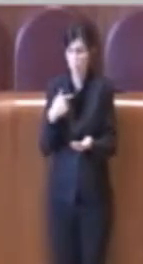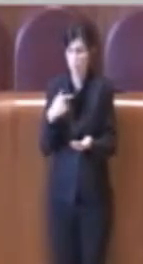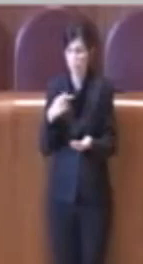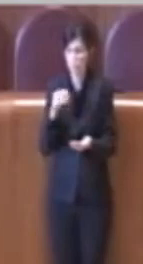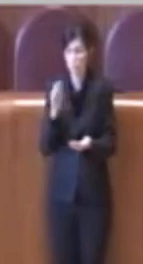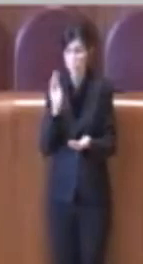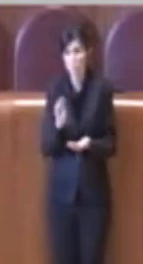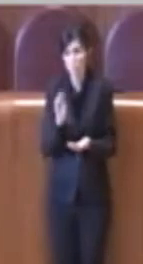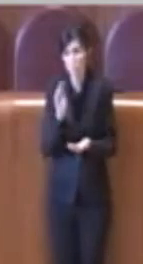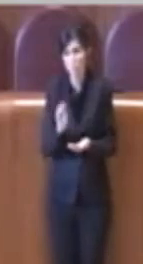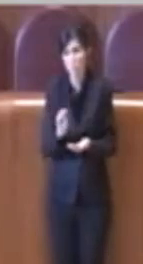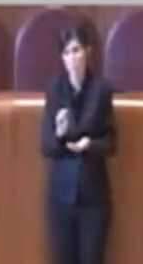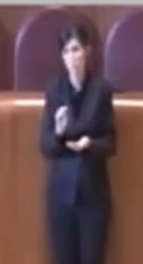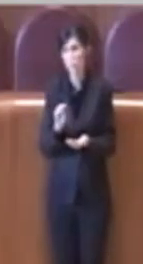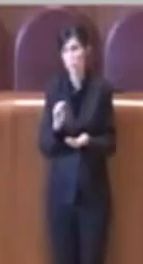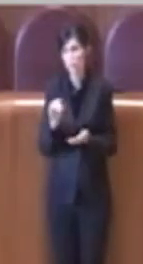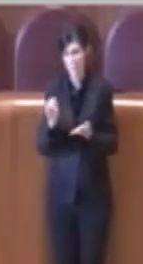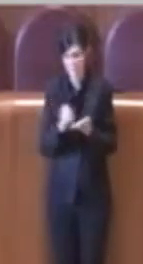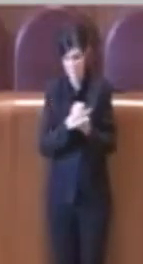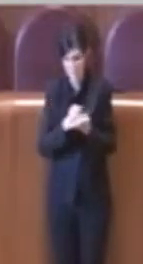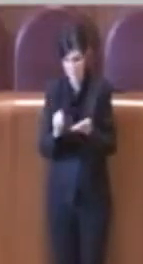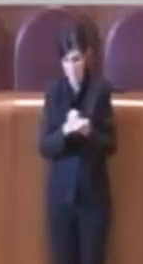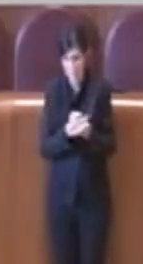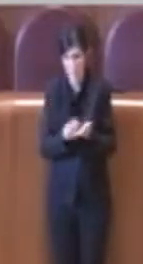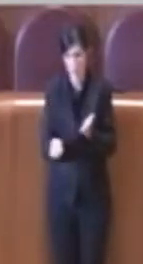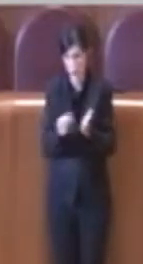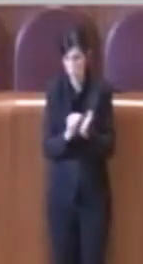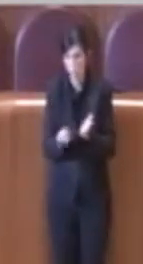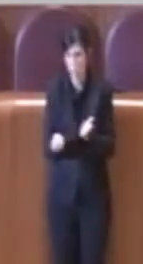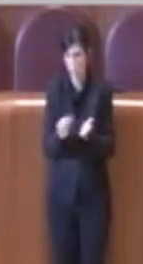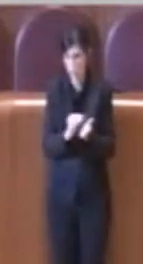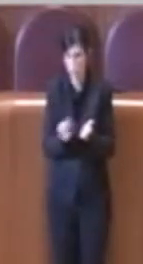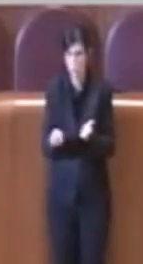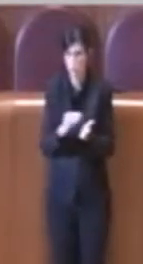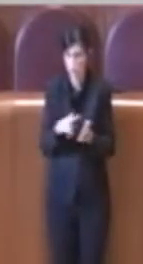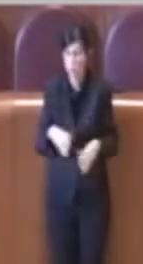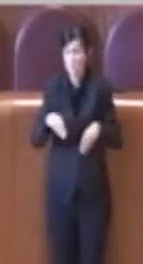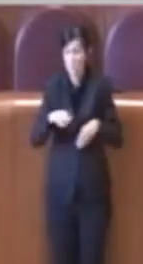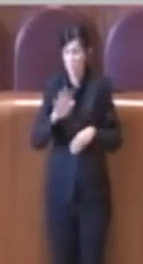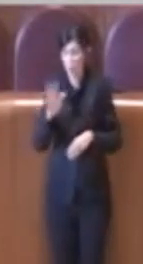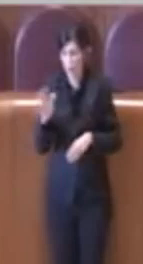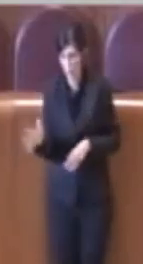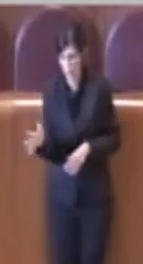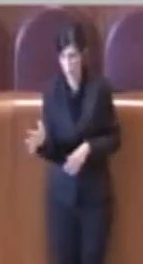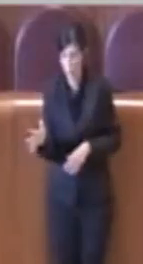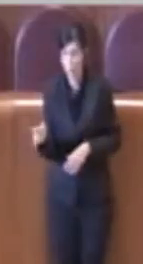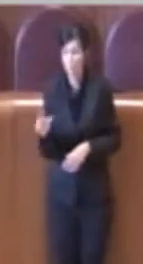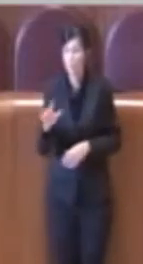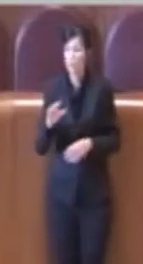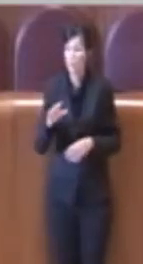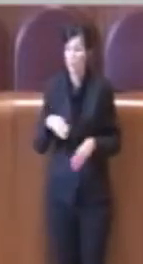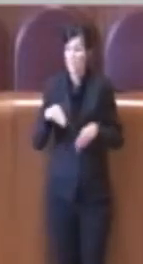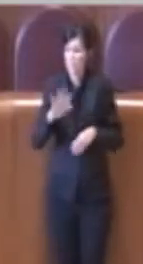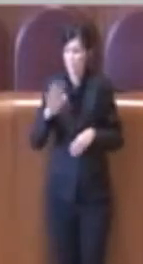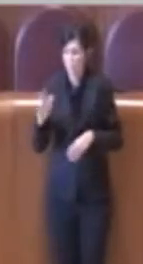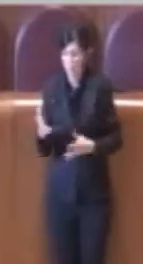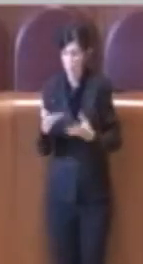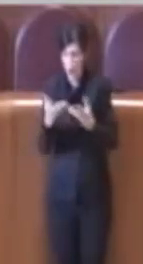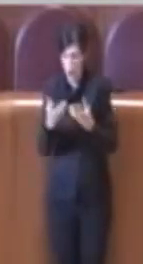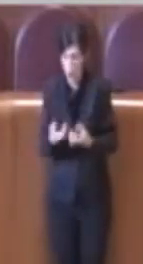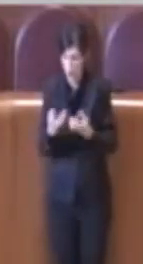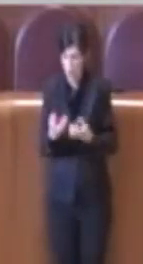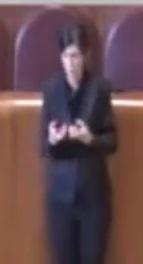venga ulteriormente dettagliata per altre iniziative che siano più concrete e